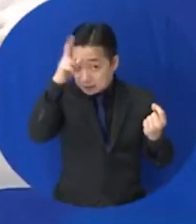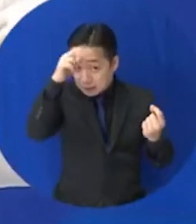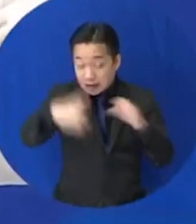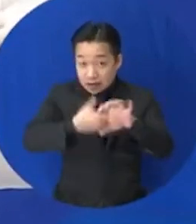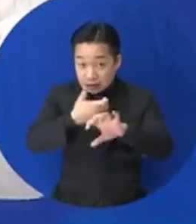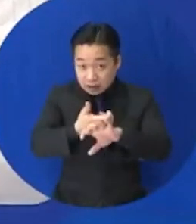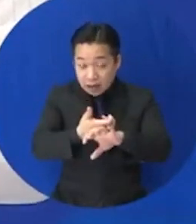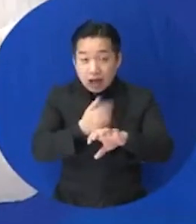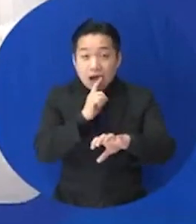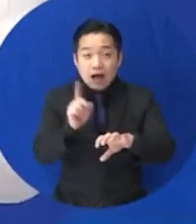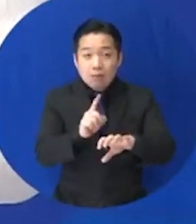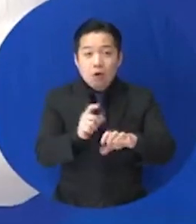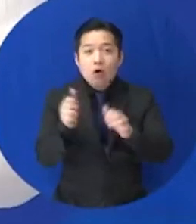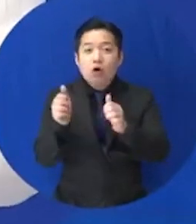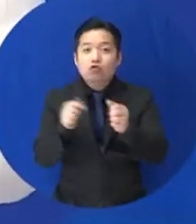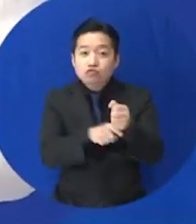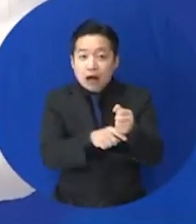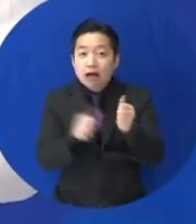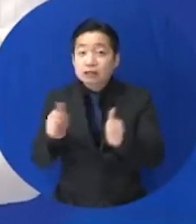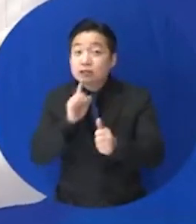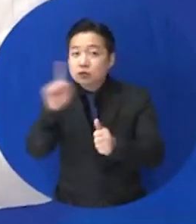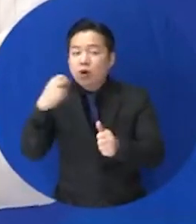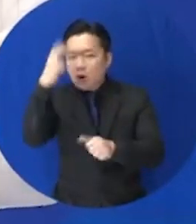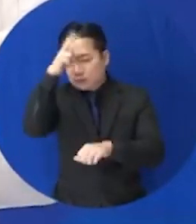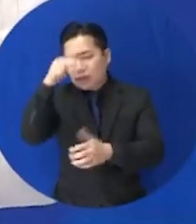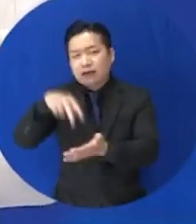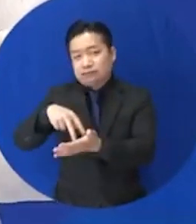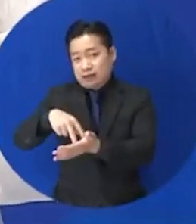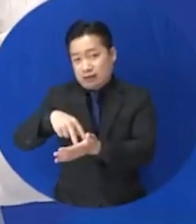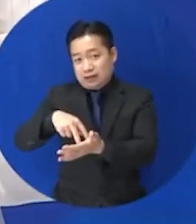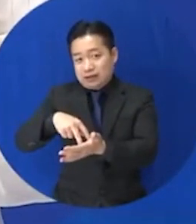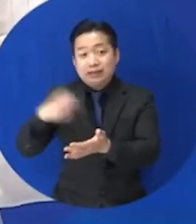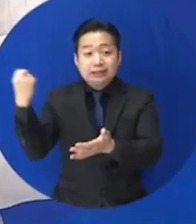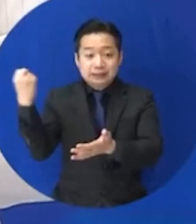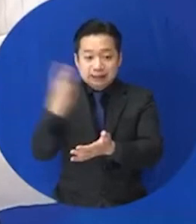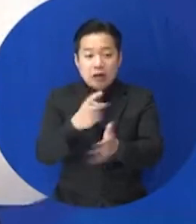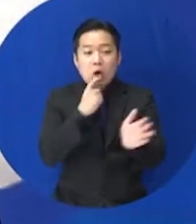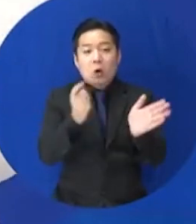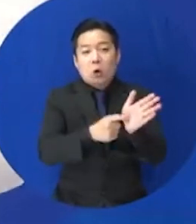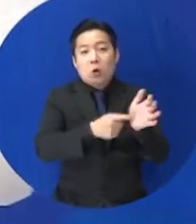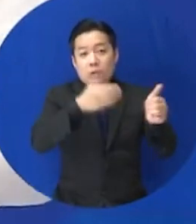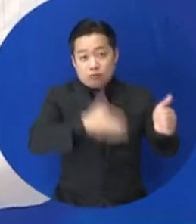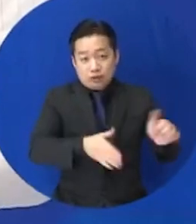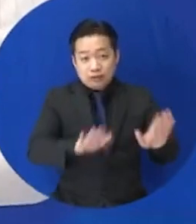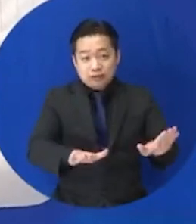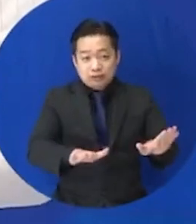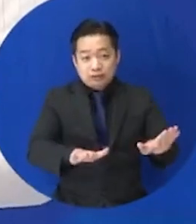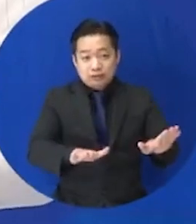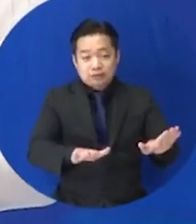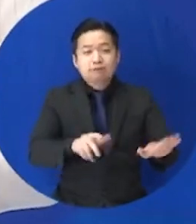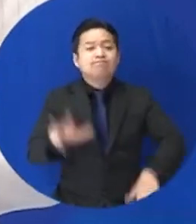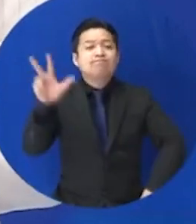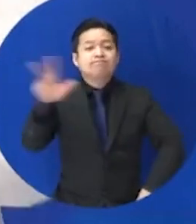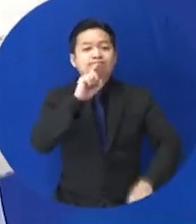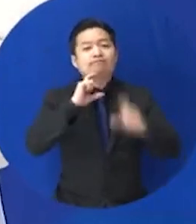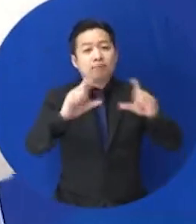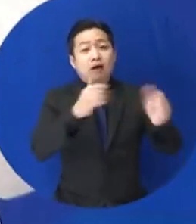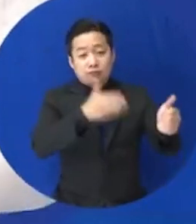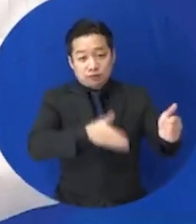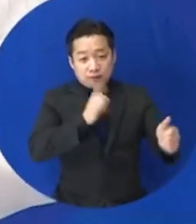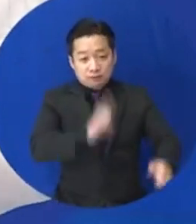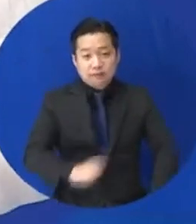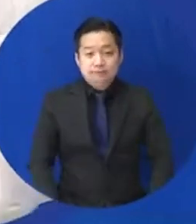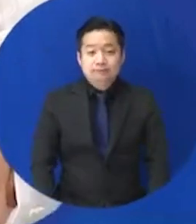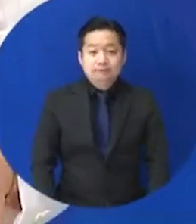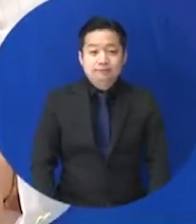수사부 기소부 둔다 하는 것은 검찰 논리인데요. 네. 다시 한번 촉구합니다. 당장 서명해 주시기 바랍니다라고